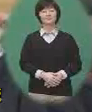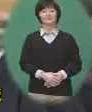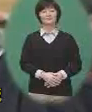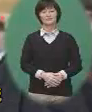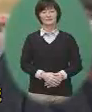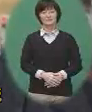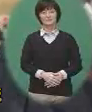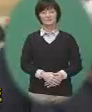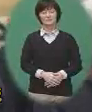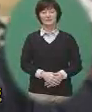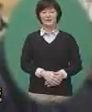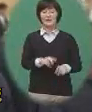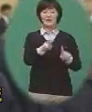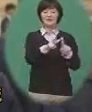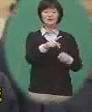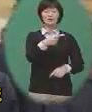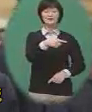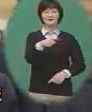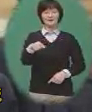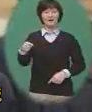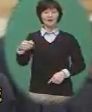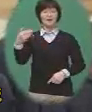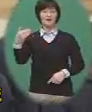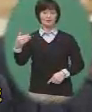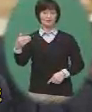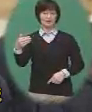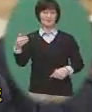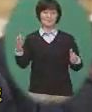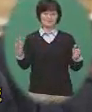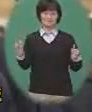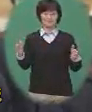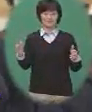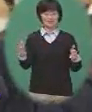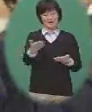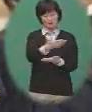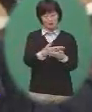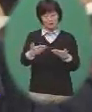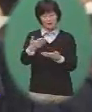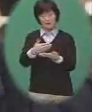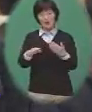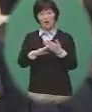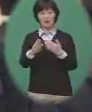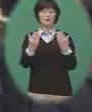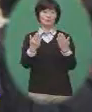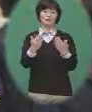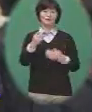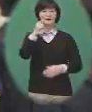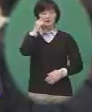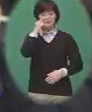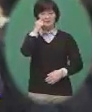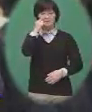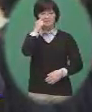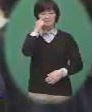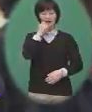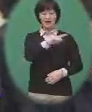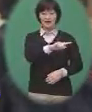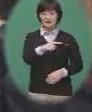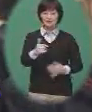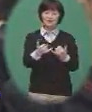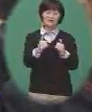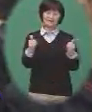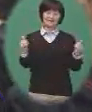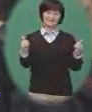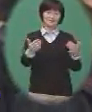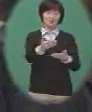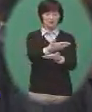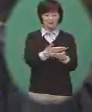1から9年生まで学年の壁を越えた交流、他の学校ではできないようなこういろんな人